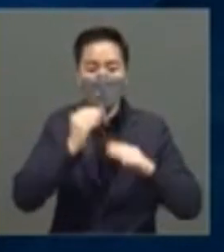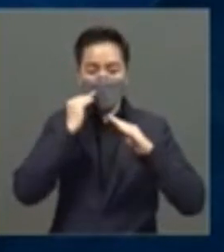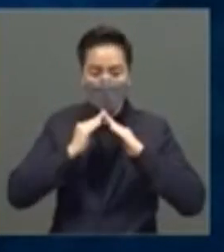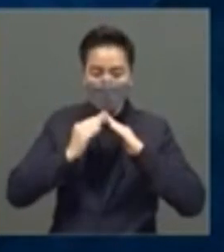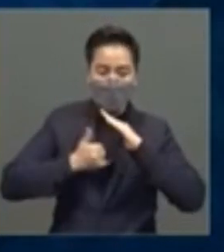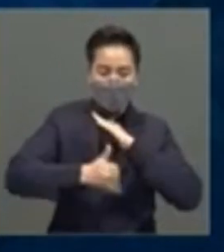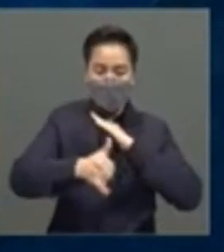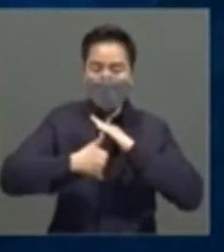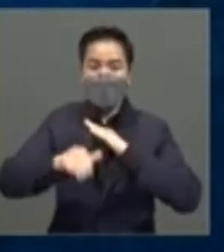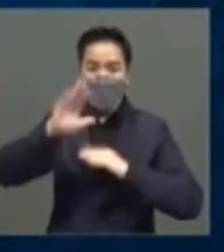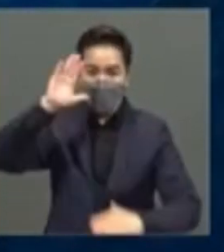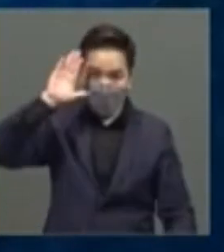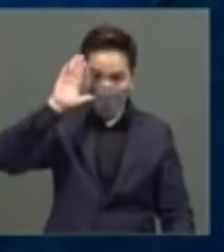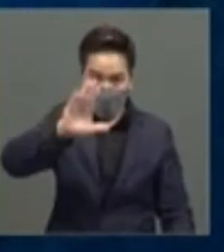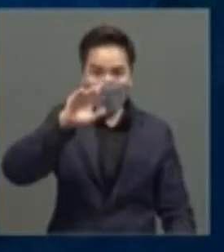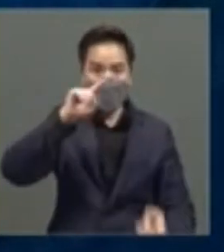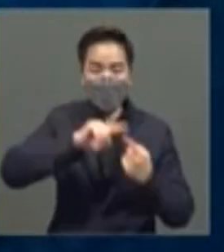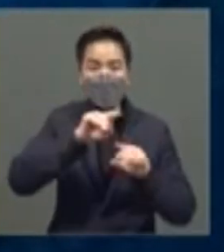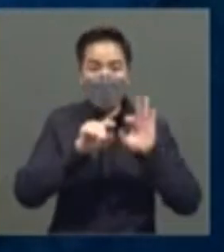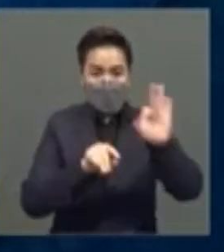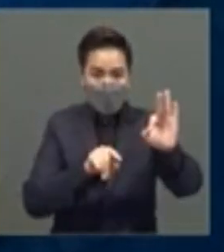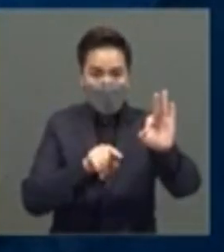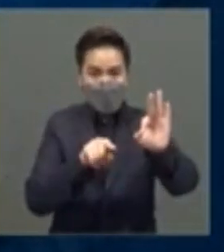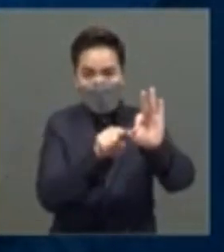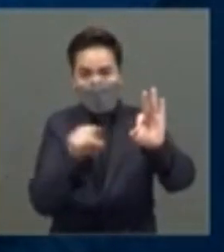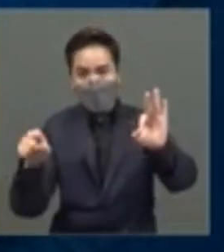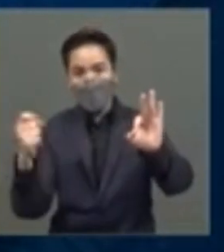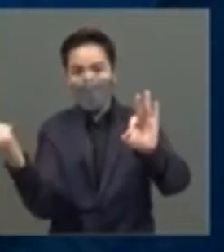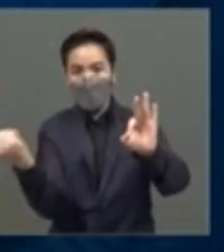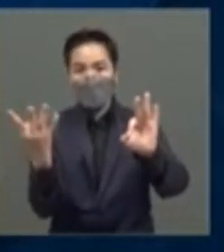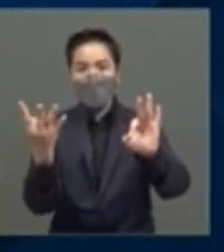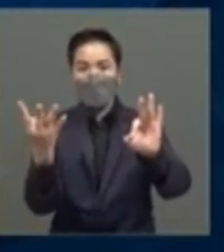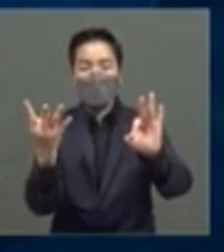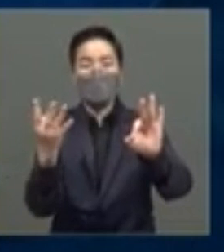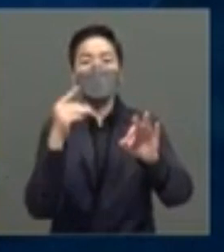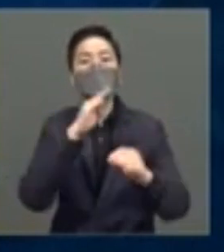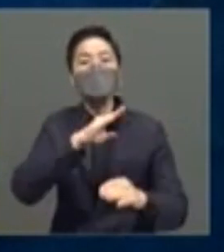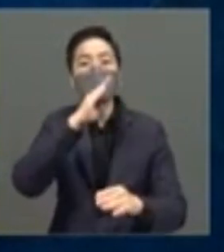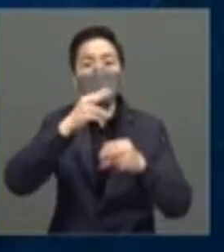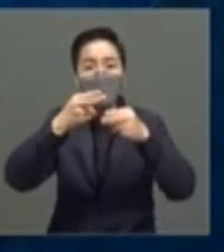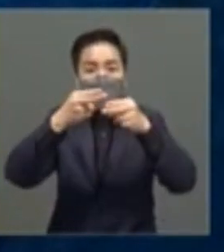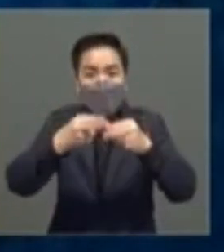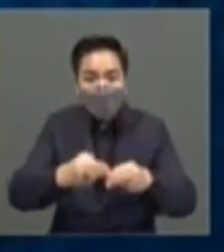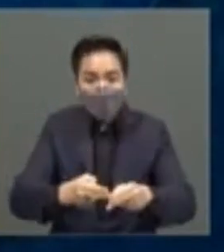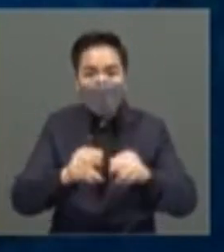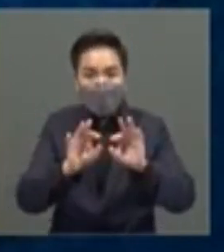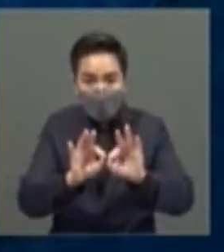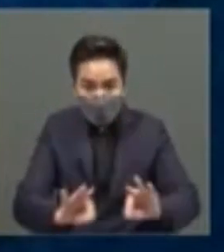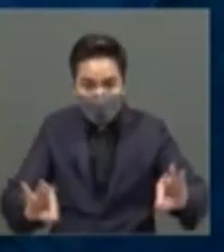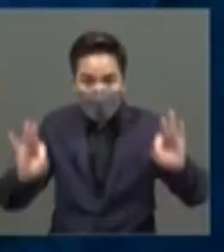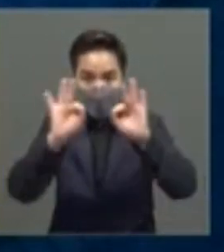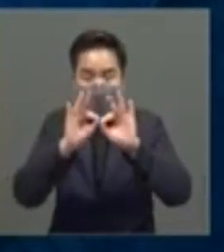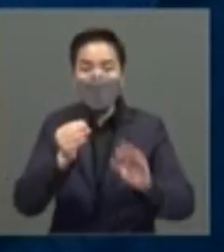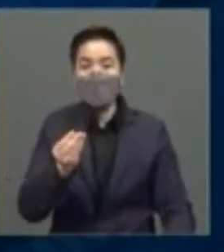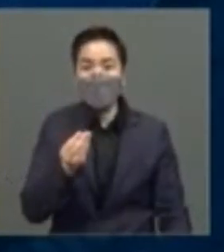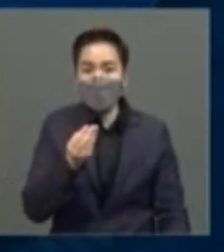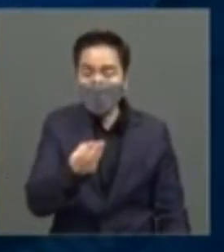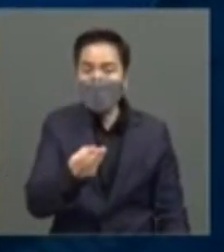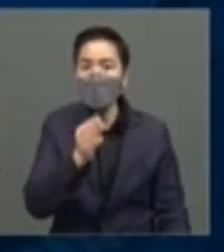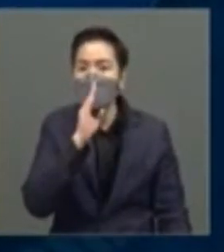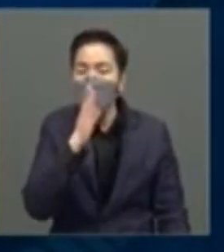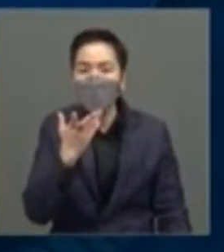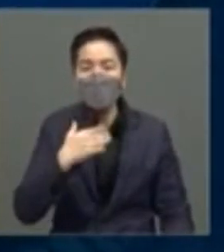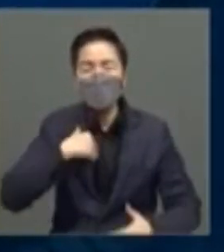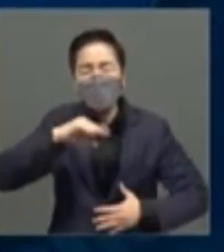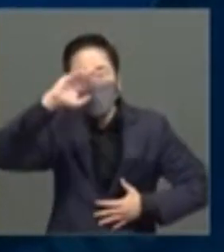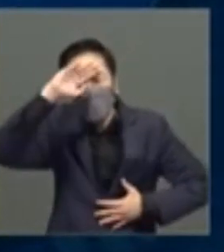อกบ้านตั้งแต่เวลา3ทุ่มจนถึงตี4เว้นเฉพาะกรณีจำเป็นนะคะยกตัวอย่างเช่นมีการ